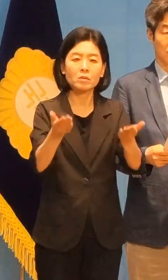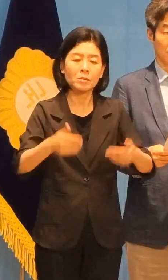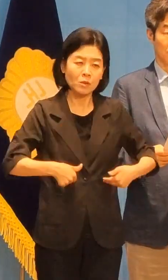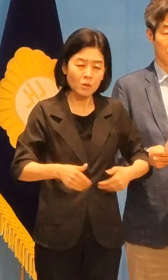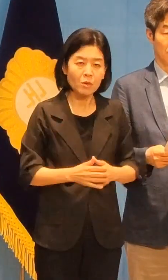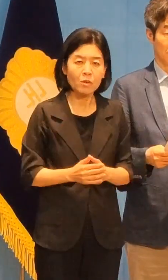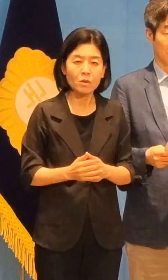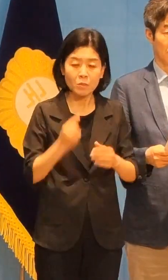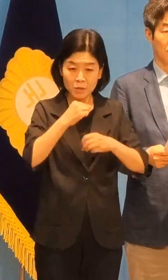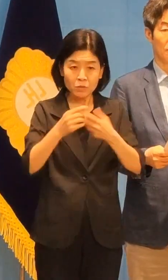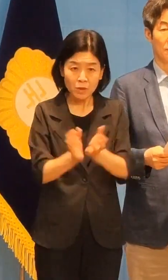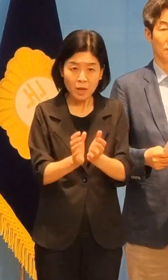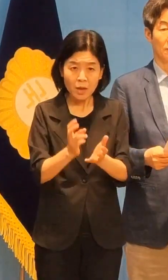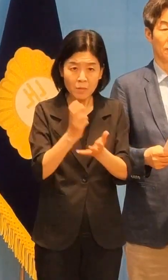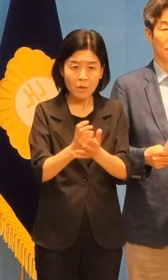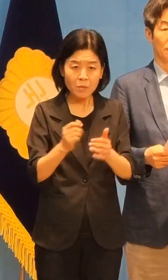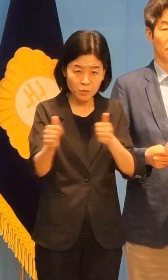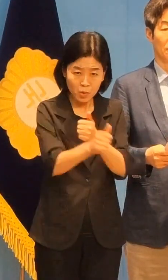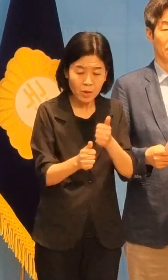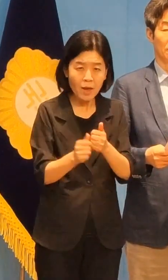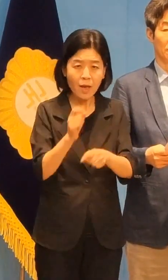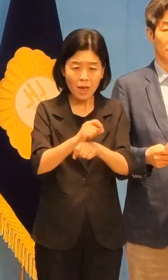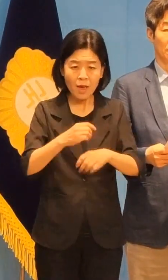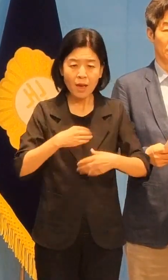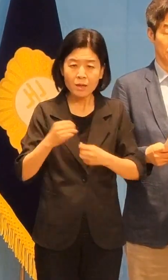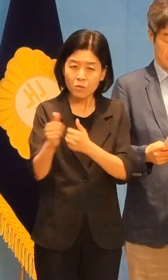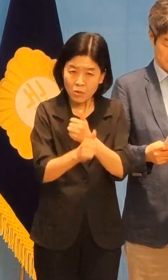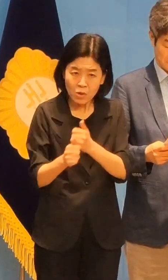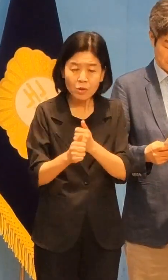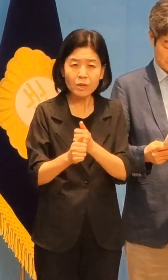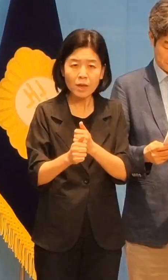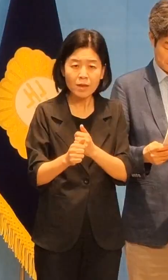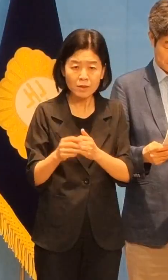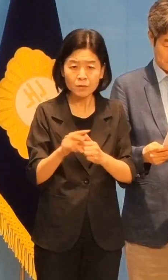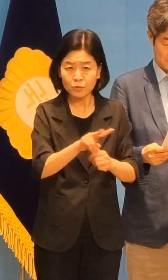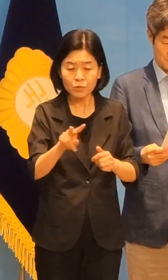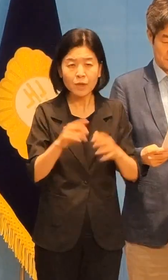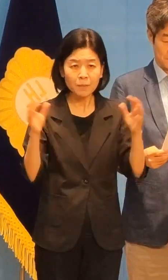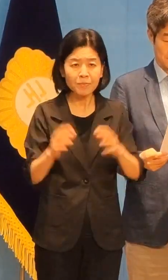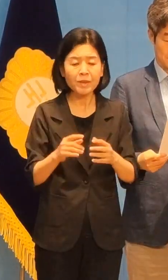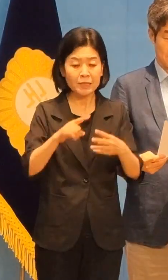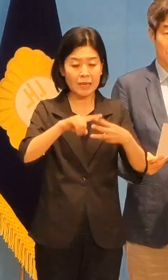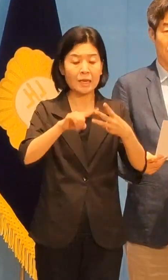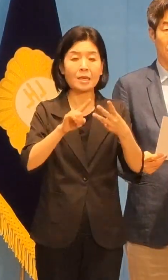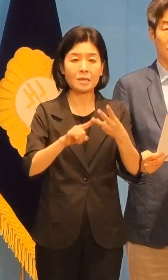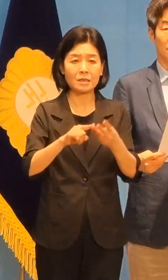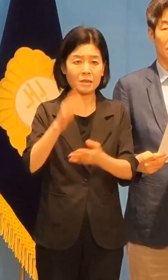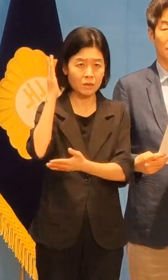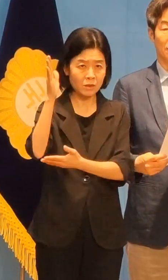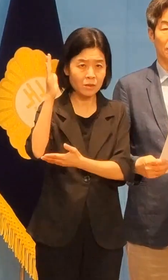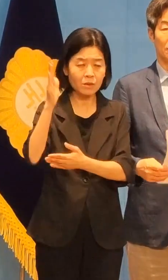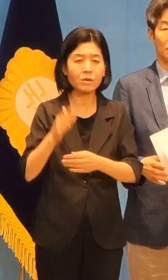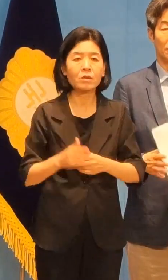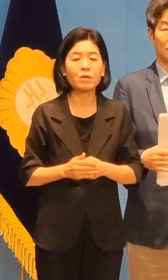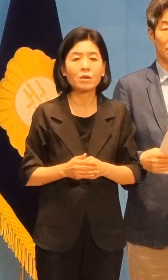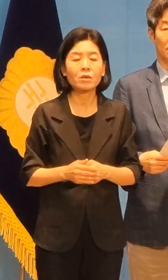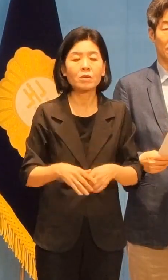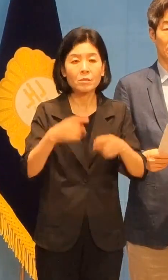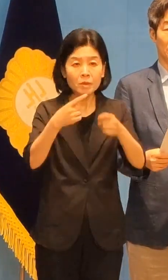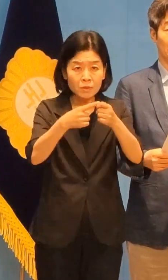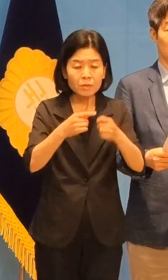더불어민주당 법제사법위원회와 행정안전위원회는 다음 세 가지를 강력하게 요구합니다.